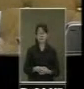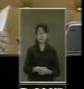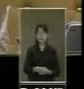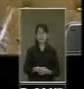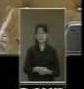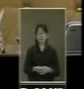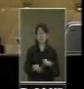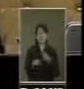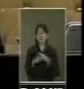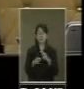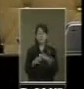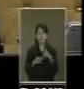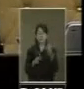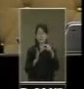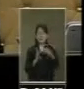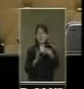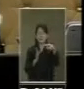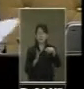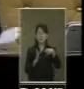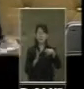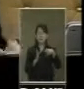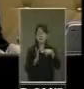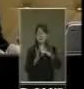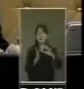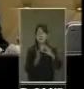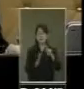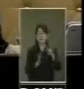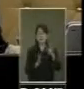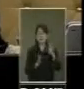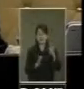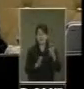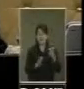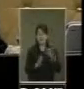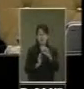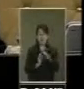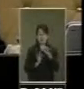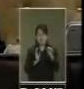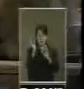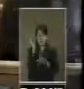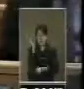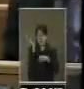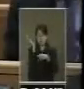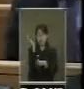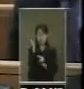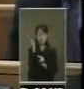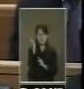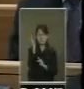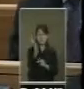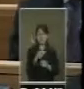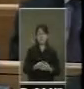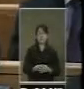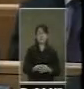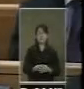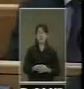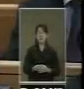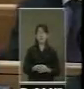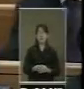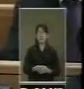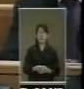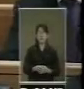สุภัชรีธรรมเพชรสมาชิกสภาผู้แทนราษฎรจังหวัดพัทลุงในฐานะสมาชิกรัฐสภ